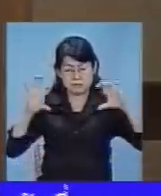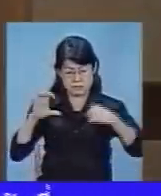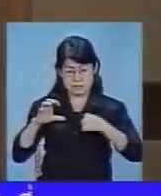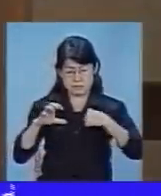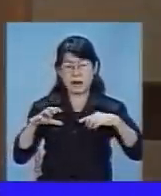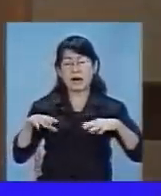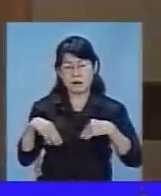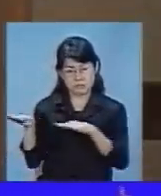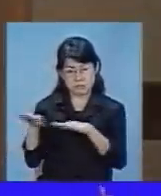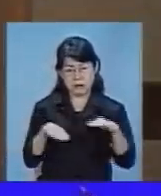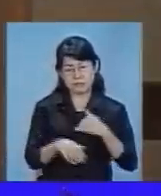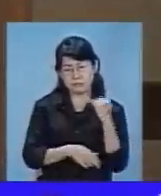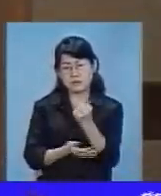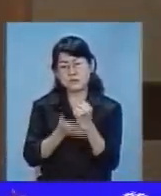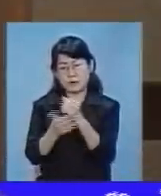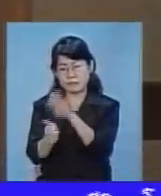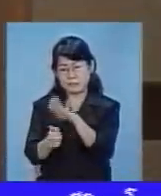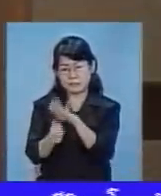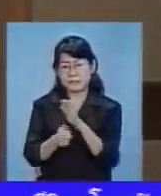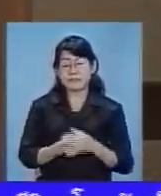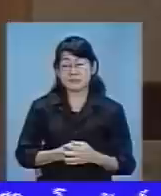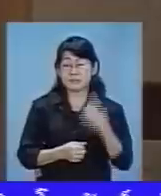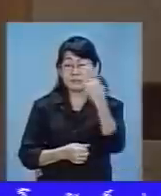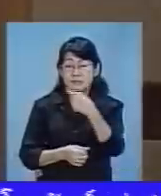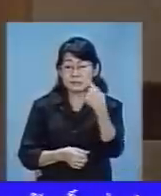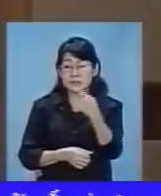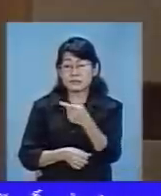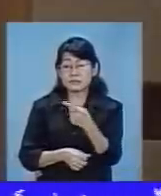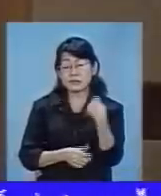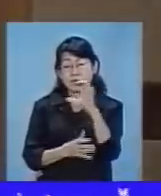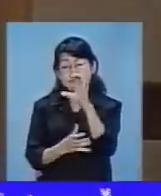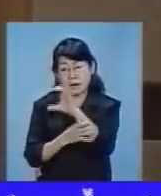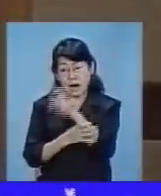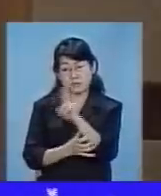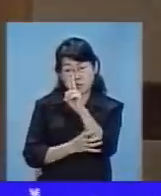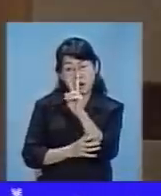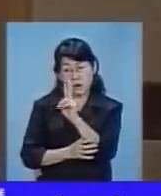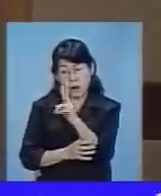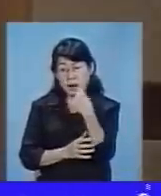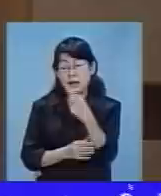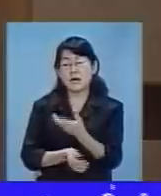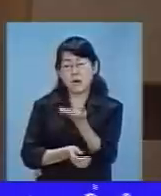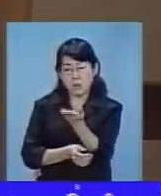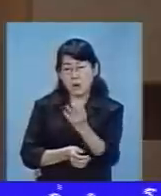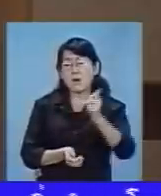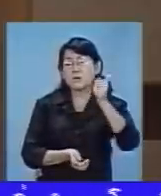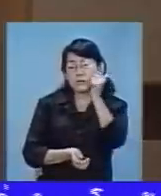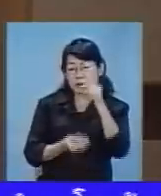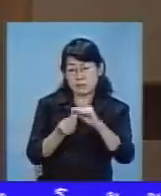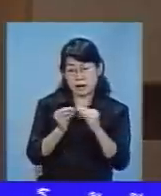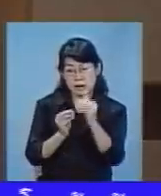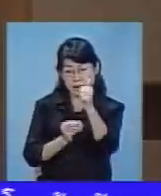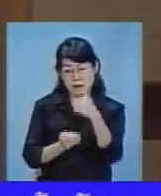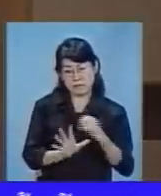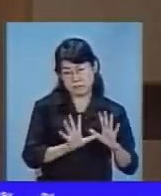ที่จะเข้าไปช่วยดูแลนะครับยังไงท่านกรุณาให้หมายเลขโทรศัพท์ก็ได้ครับที่จะติดต่อเพื่อช่วยดูแ